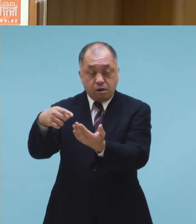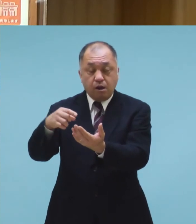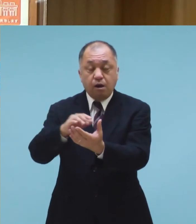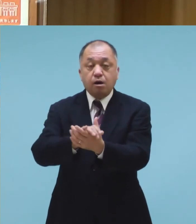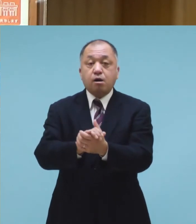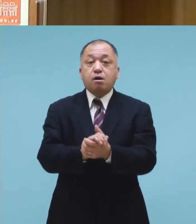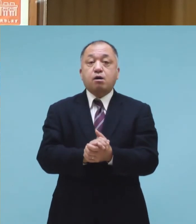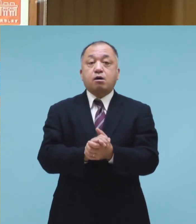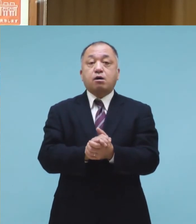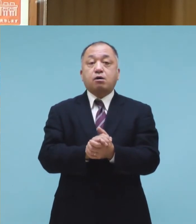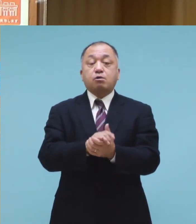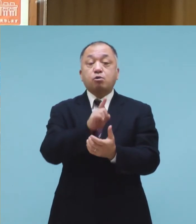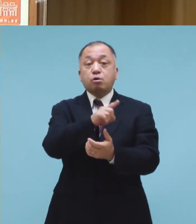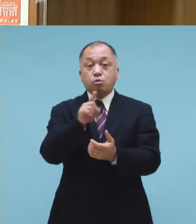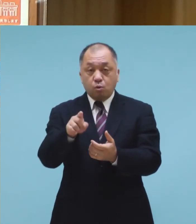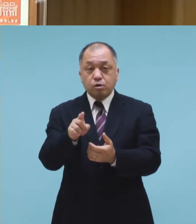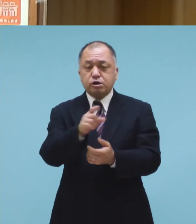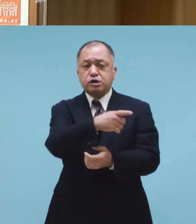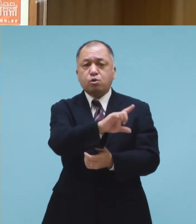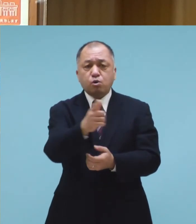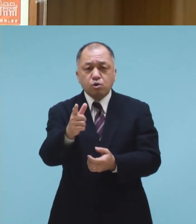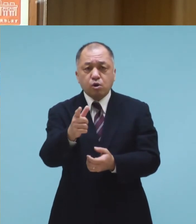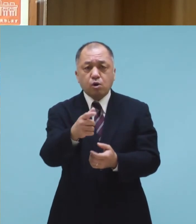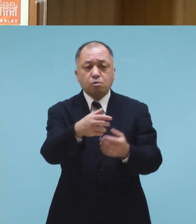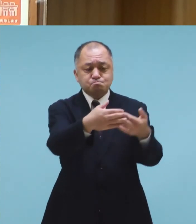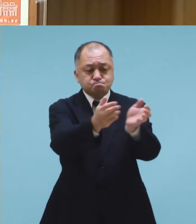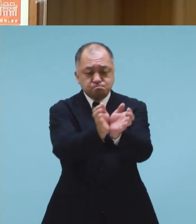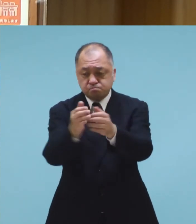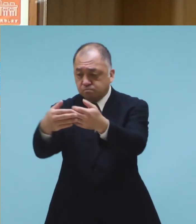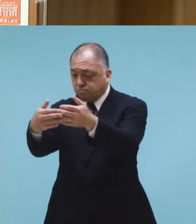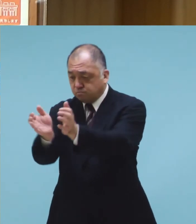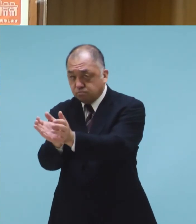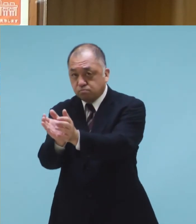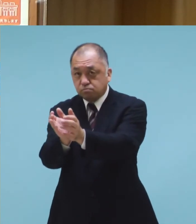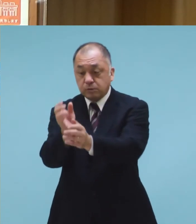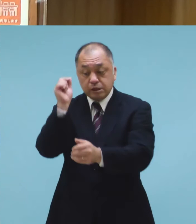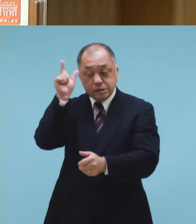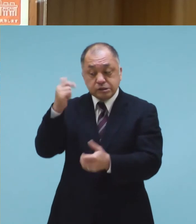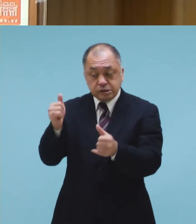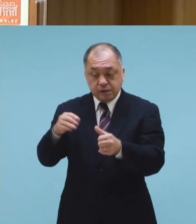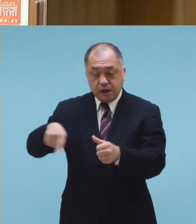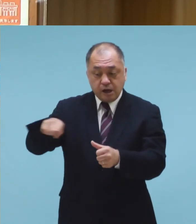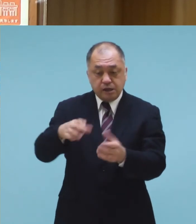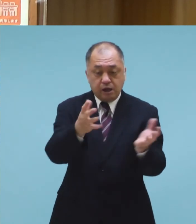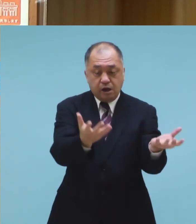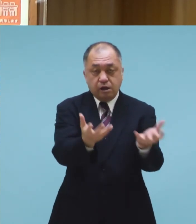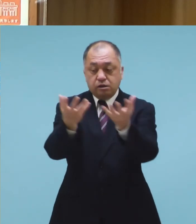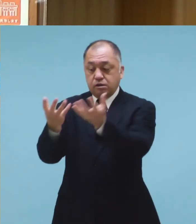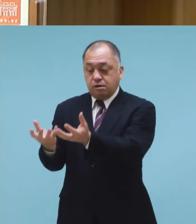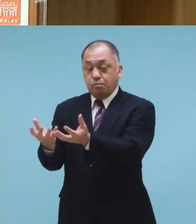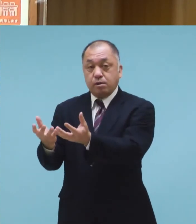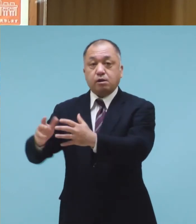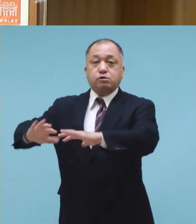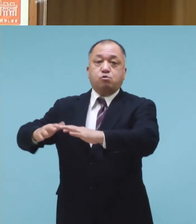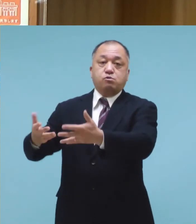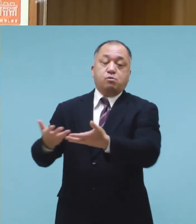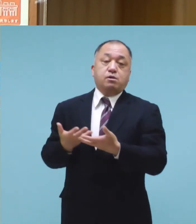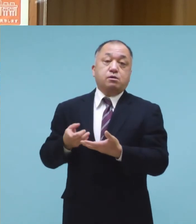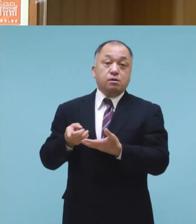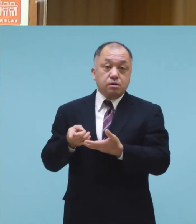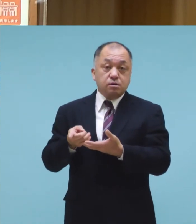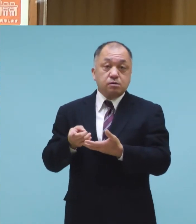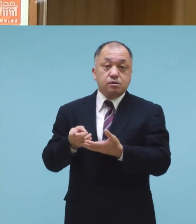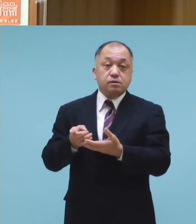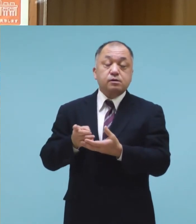そういったさまざま団体の方入っていただいた中で、まあ、ご議論いただいて、まあ、そういった行政の